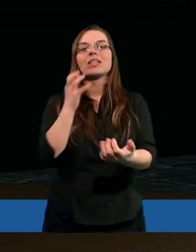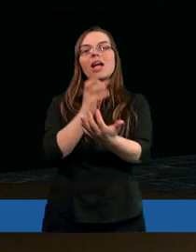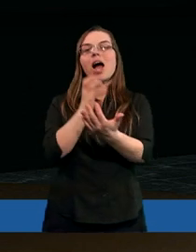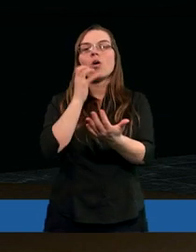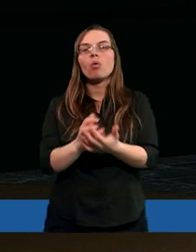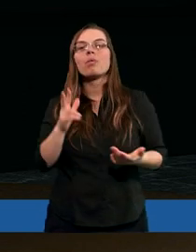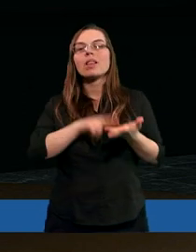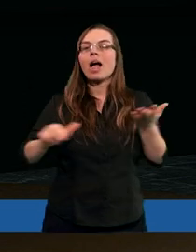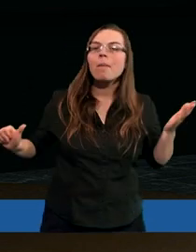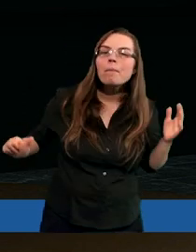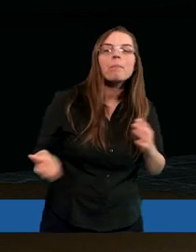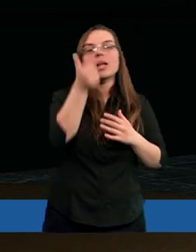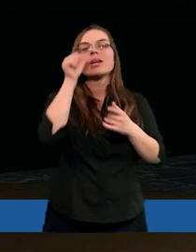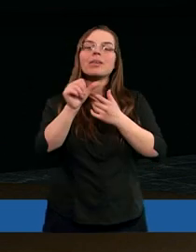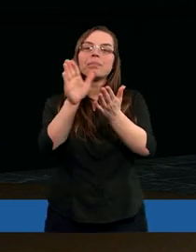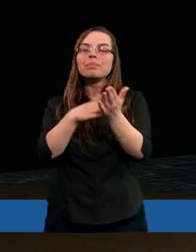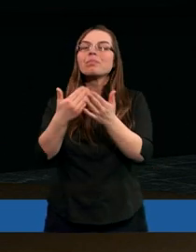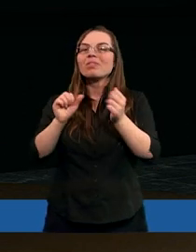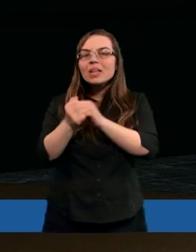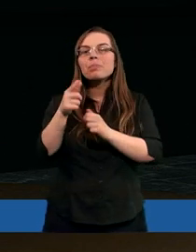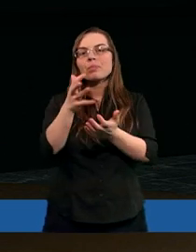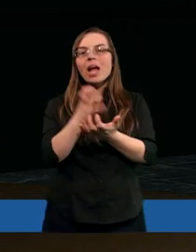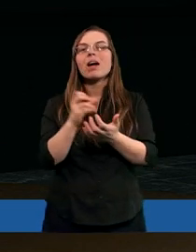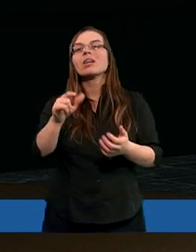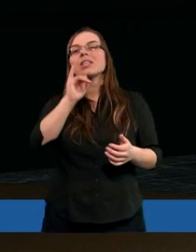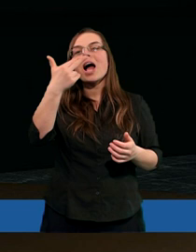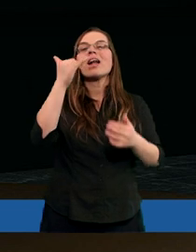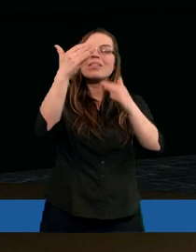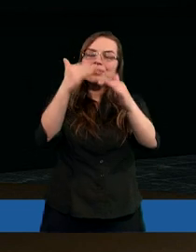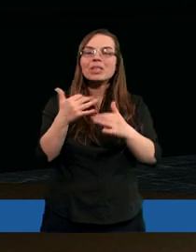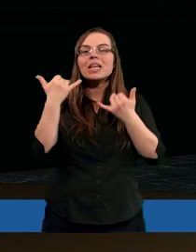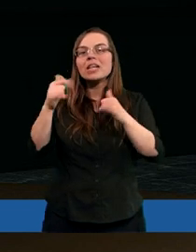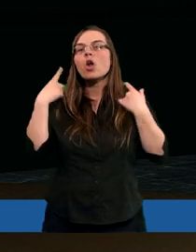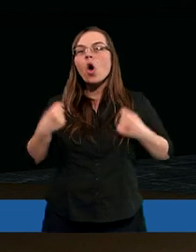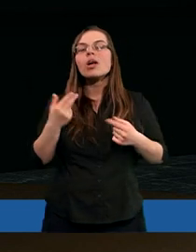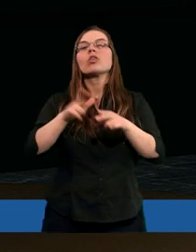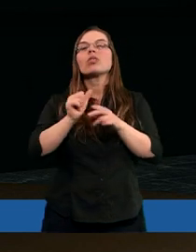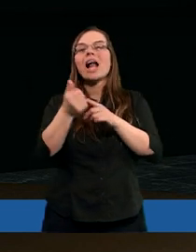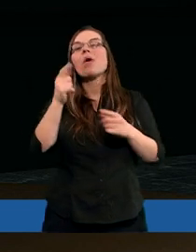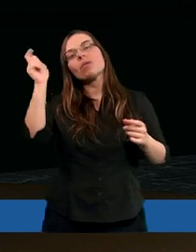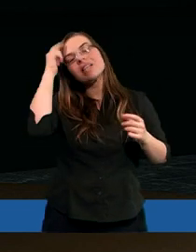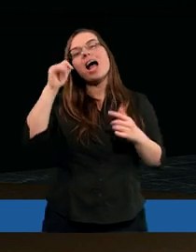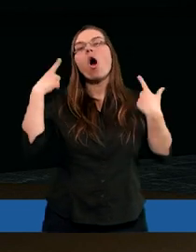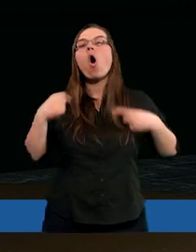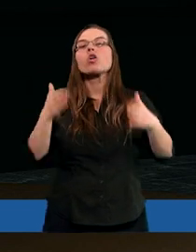na pierwszym miejscu jest wymieniony i Kefas i Jan, którzy uważani są za filary,